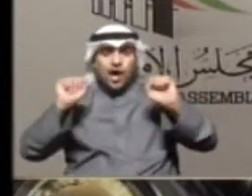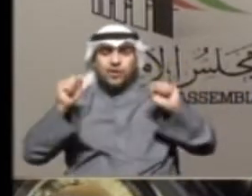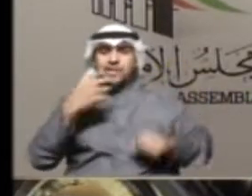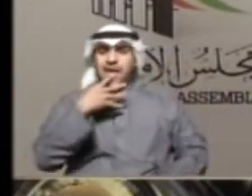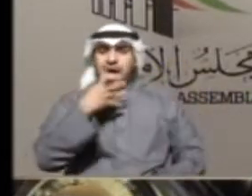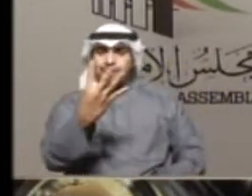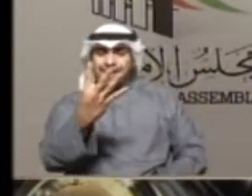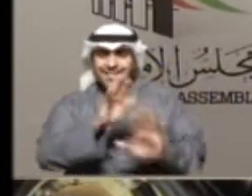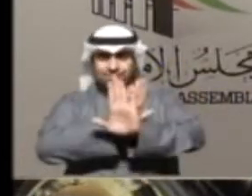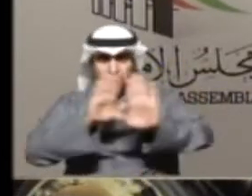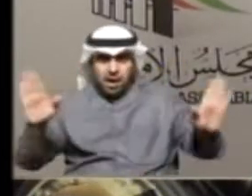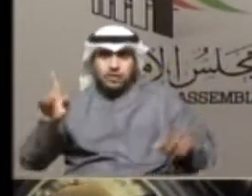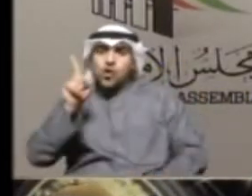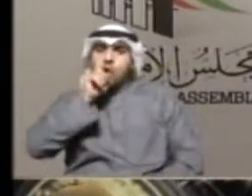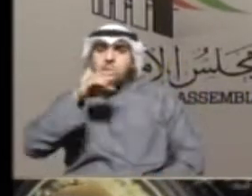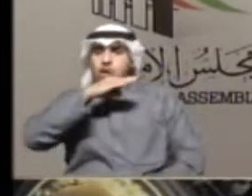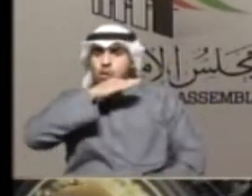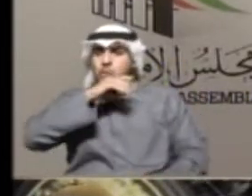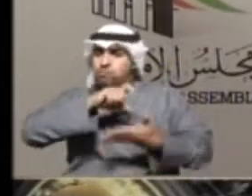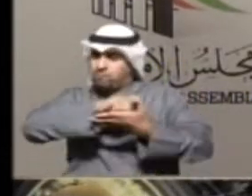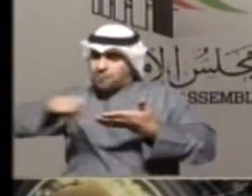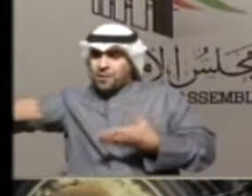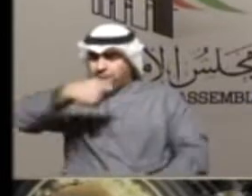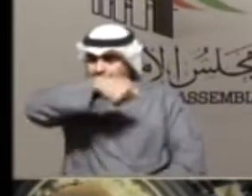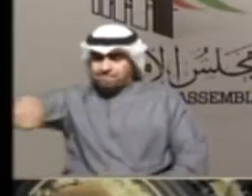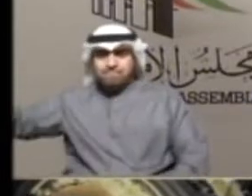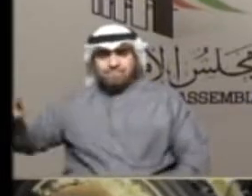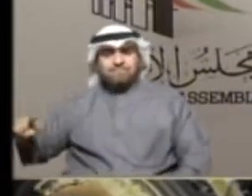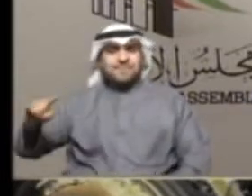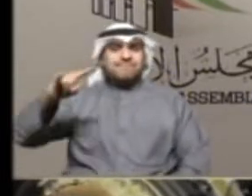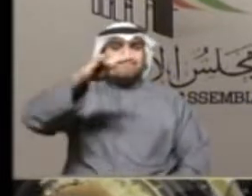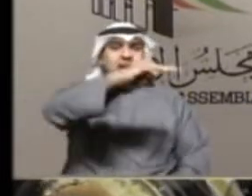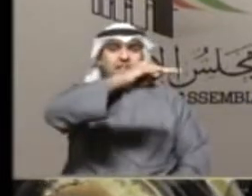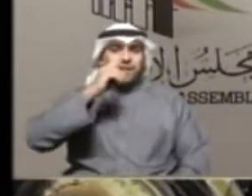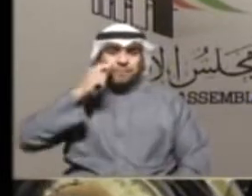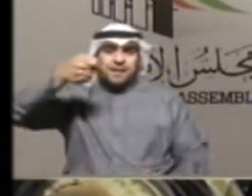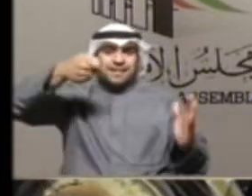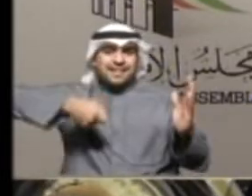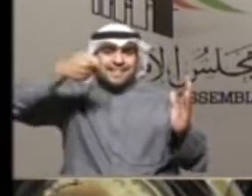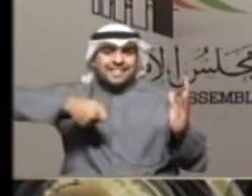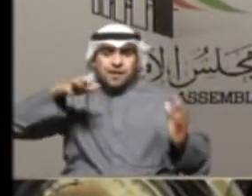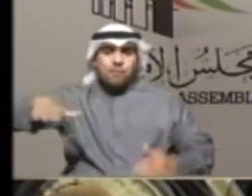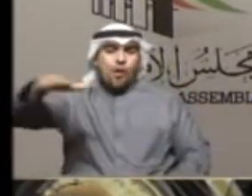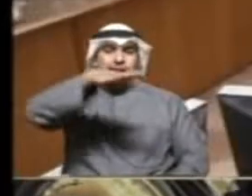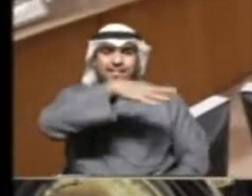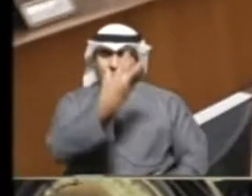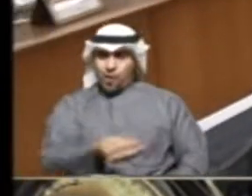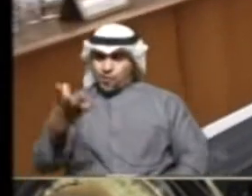فيدعم أولياء الأمور لحضور تخرج أبنائهم على حساب